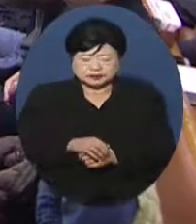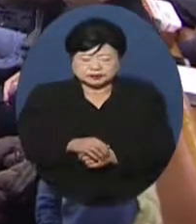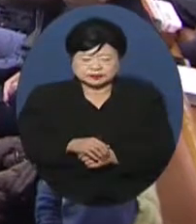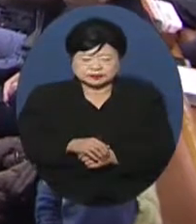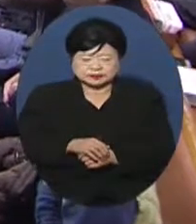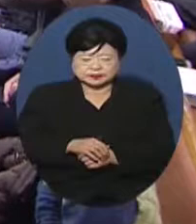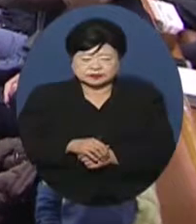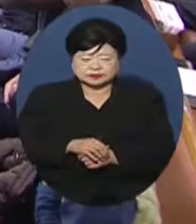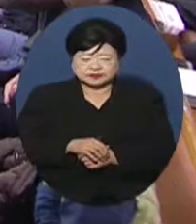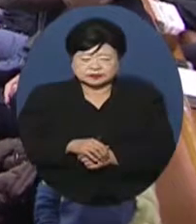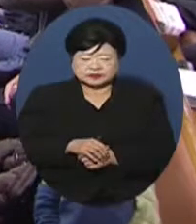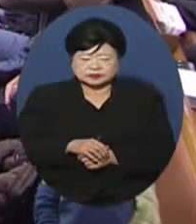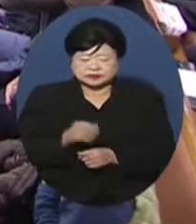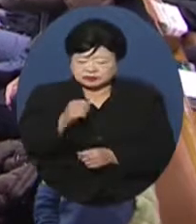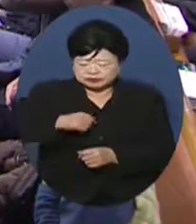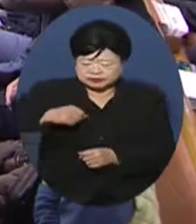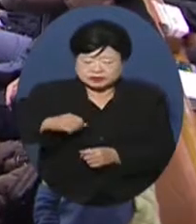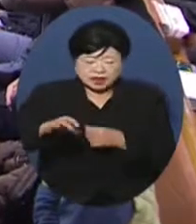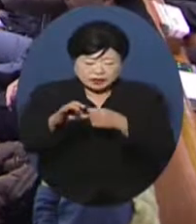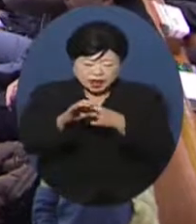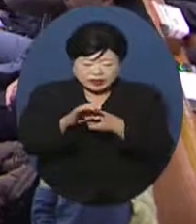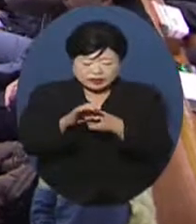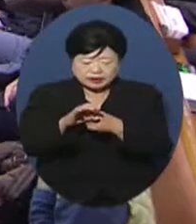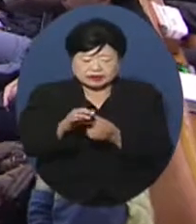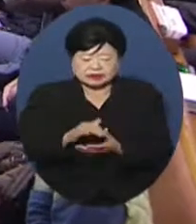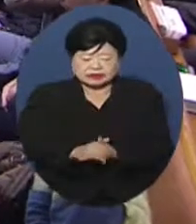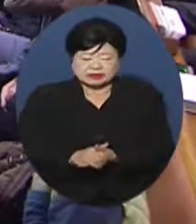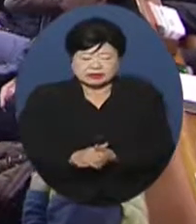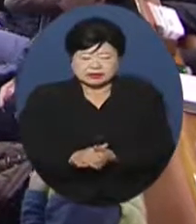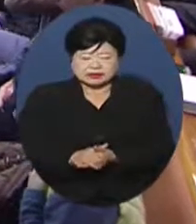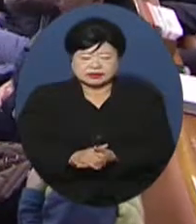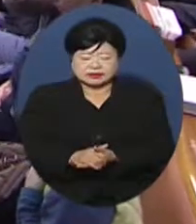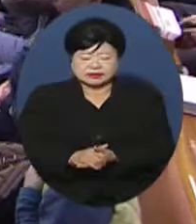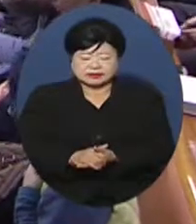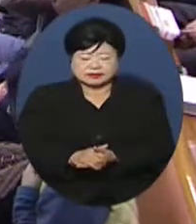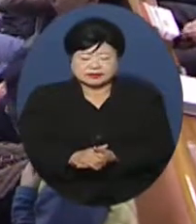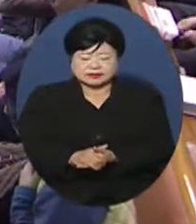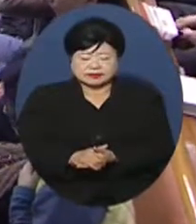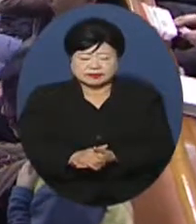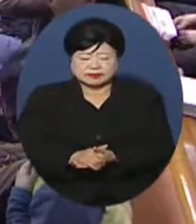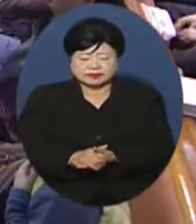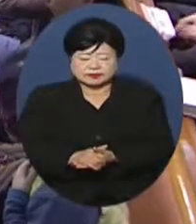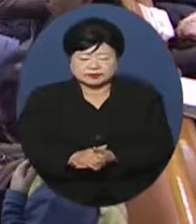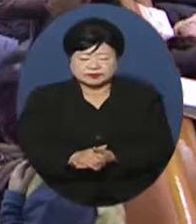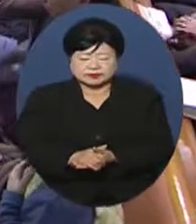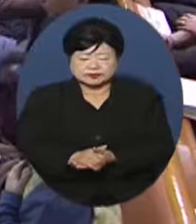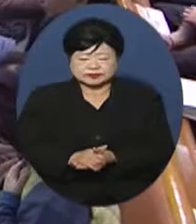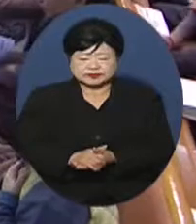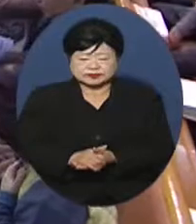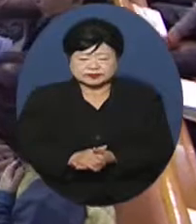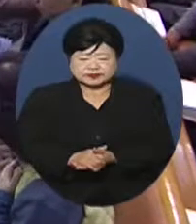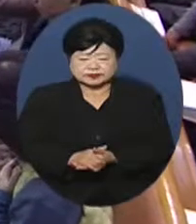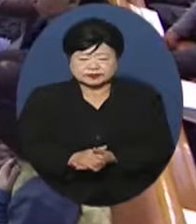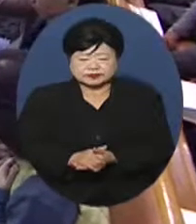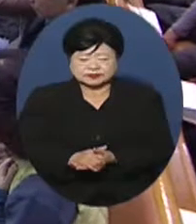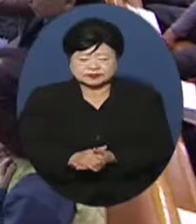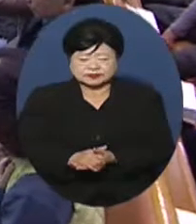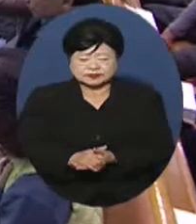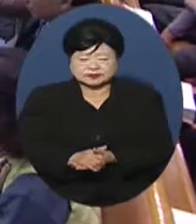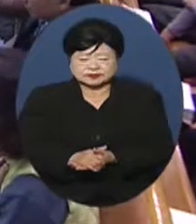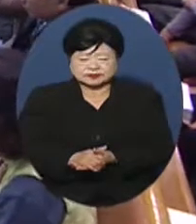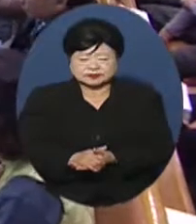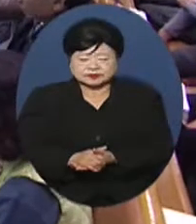되지 않는다면 들리 5분 놓고 잘못 뭐야 라는 뜻일 것입니다